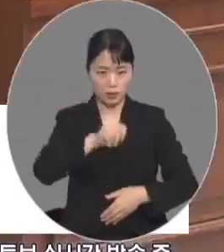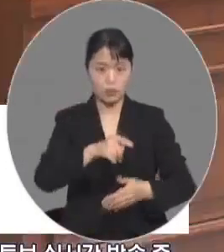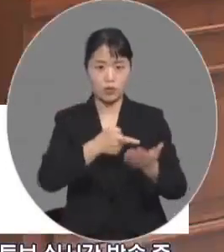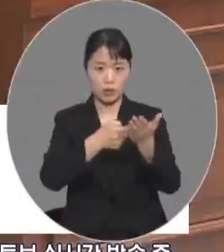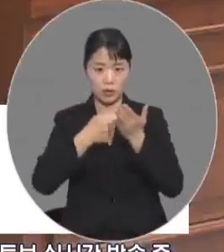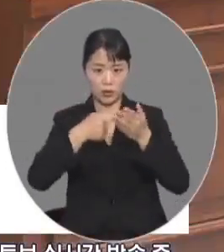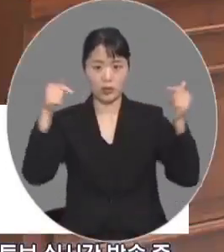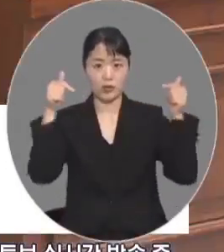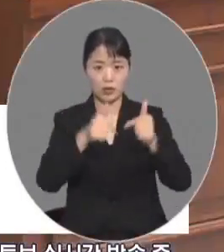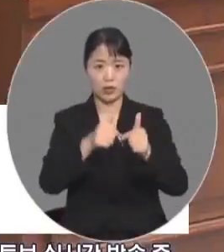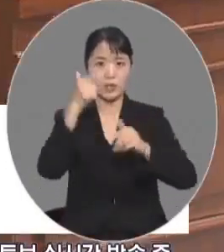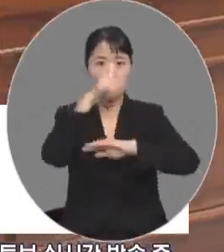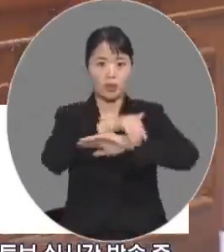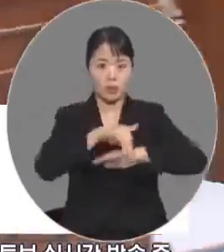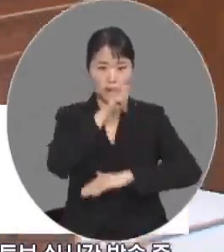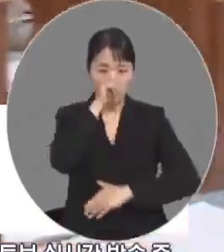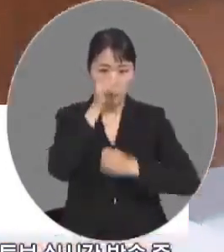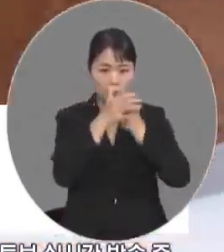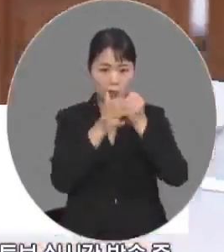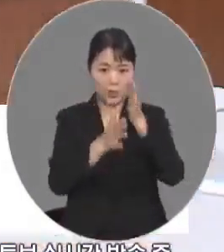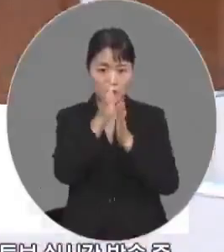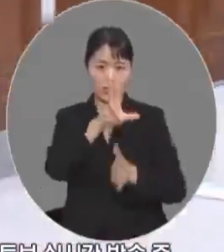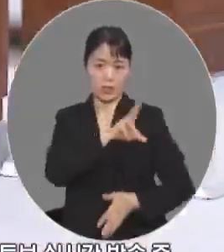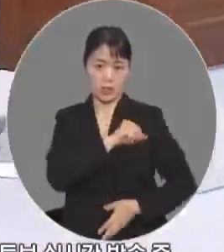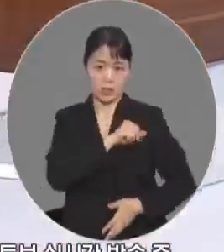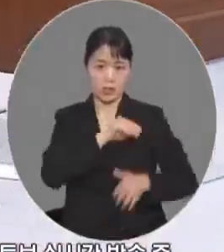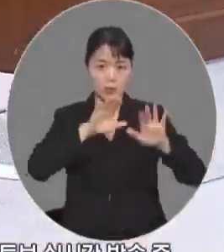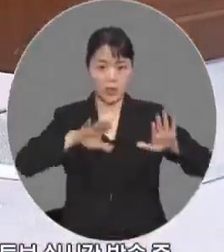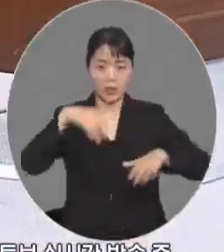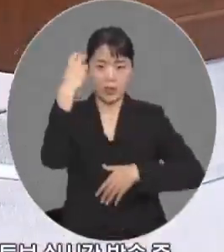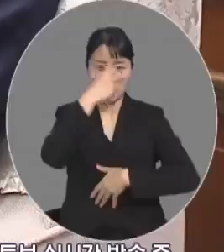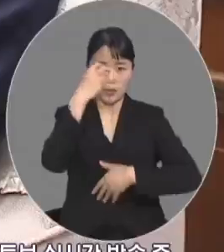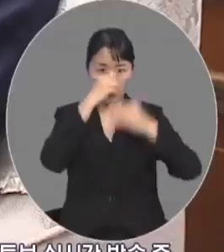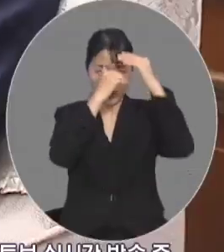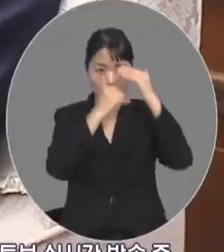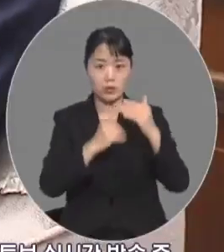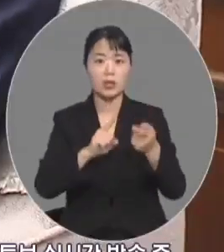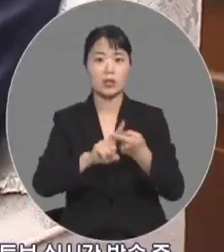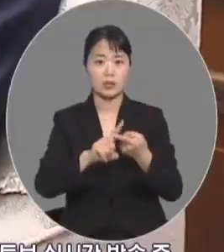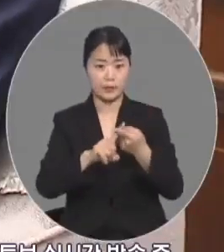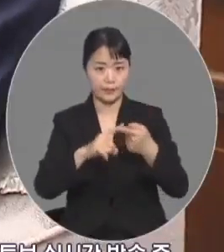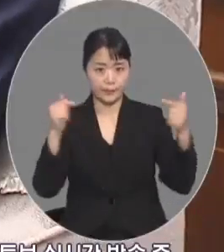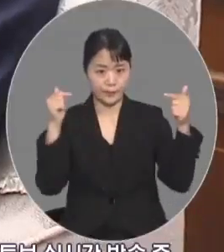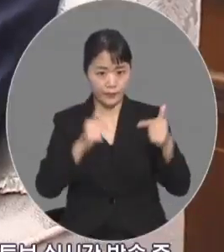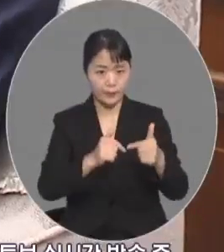이번에도 꼼꼼한 현미경 예산안 심사를 계획하고 있는 만큼 천창수호의 첫 추경